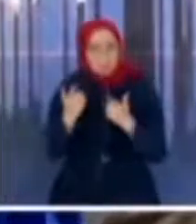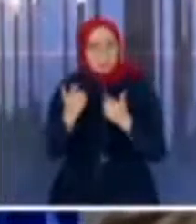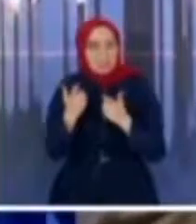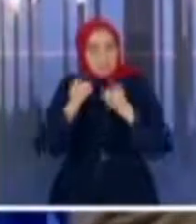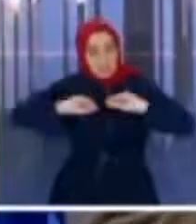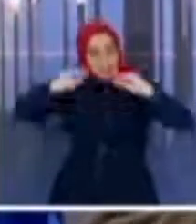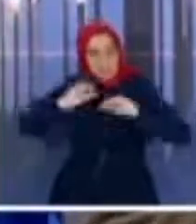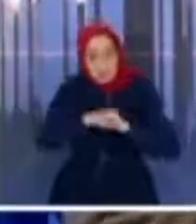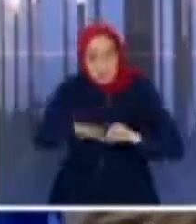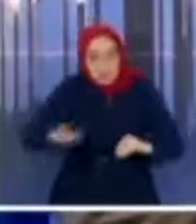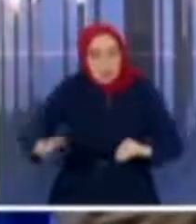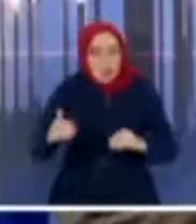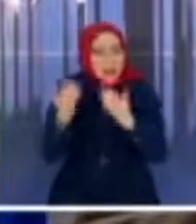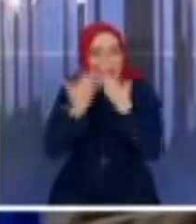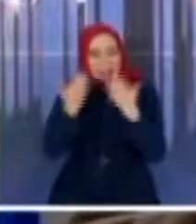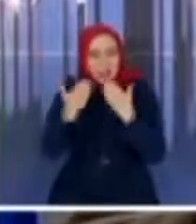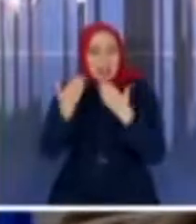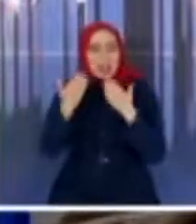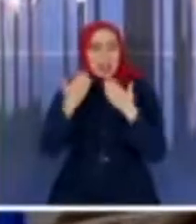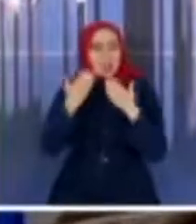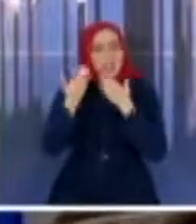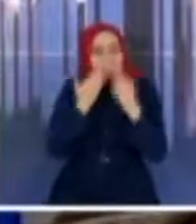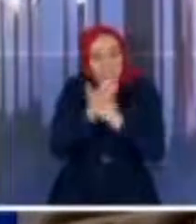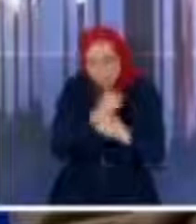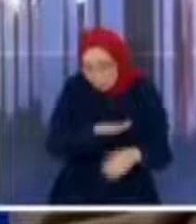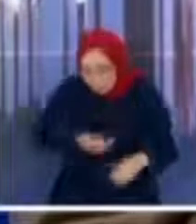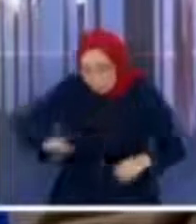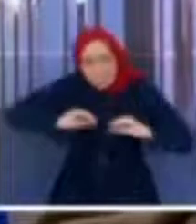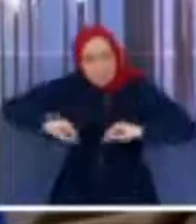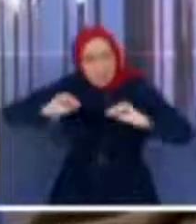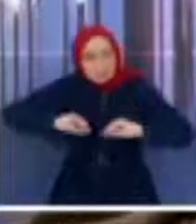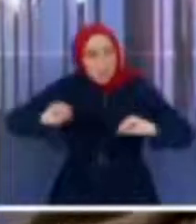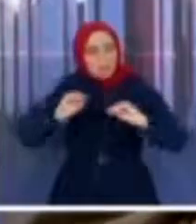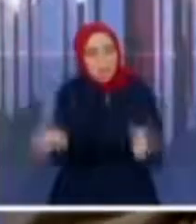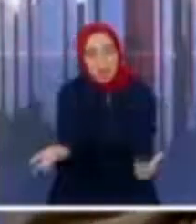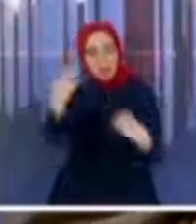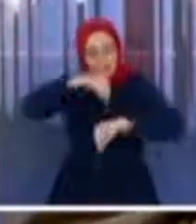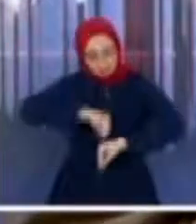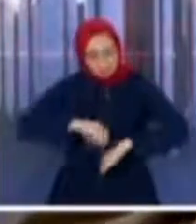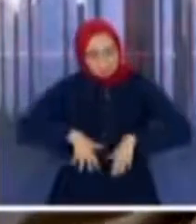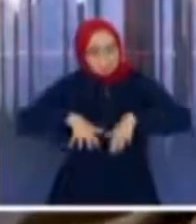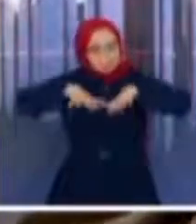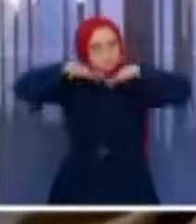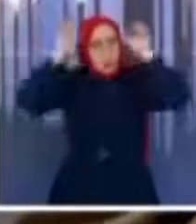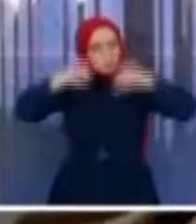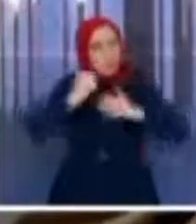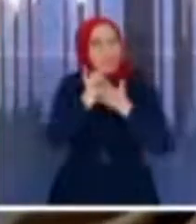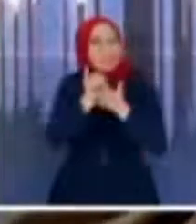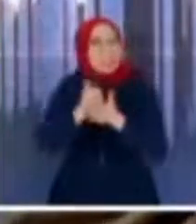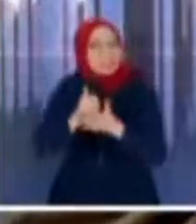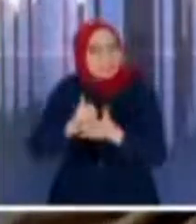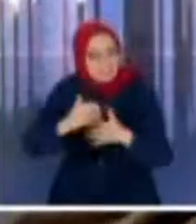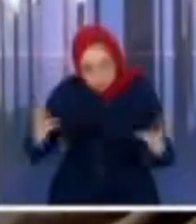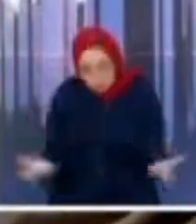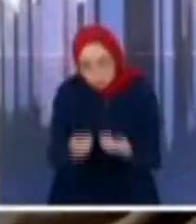الاوليه وين حبينا نحن نزرعوها في وسط الناس او في وسط الشباب نتاع نتاع نتاع الجهه نتاع الجهه نتاعنا. على هذاك